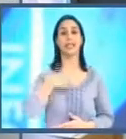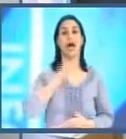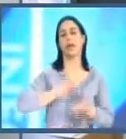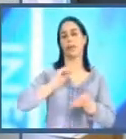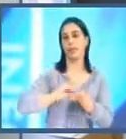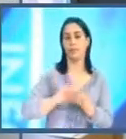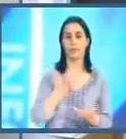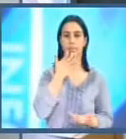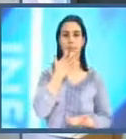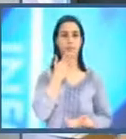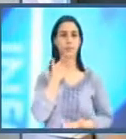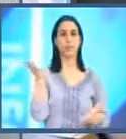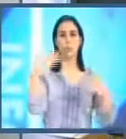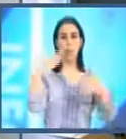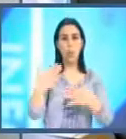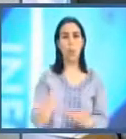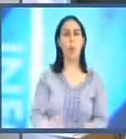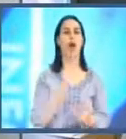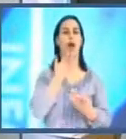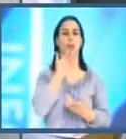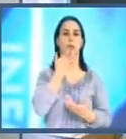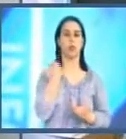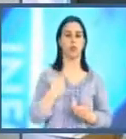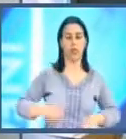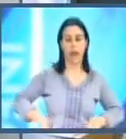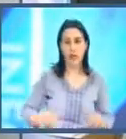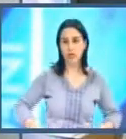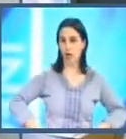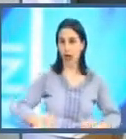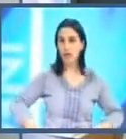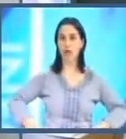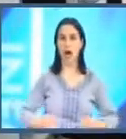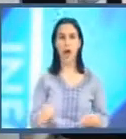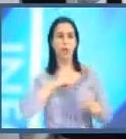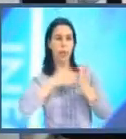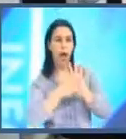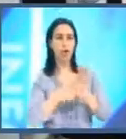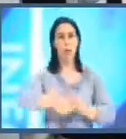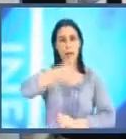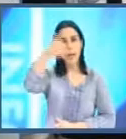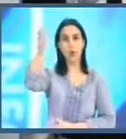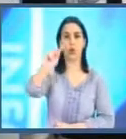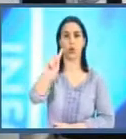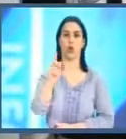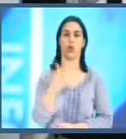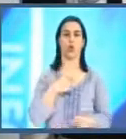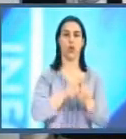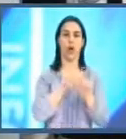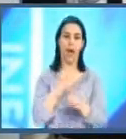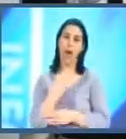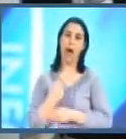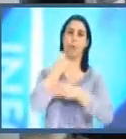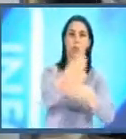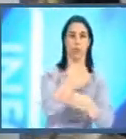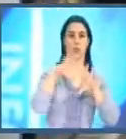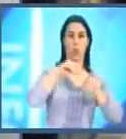és tant afegir nova despesa o nous mitjans, sinó dimensionar en base a